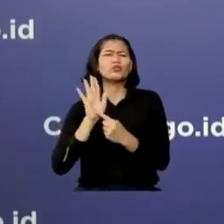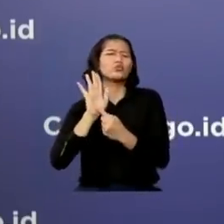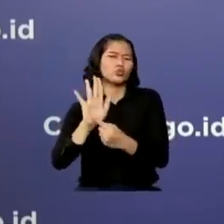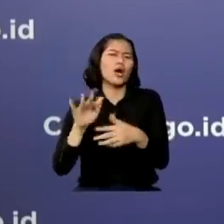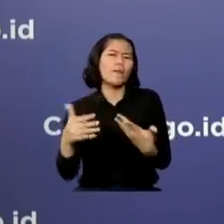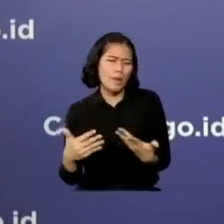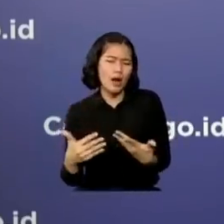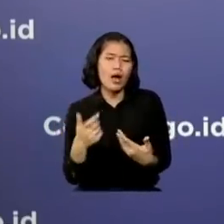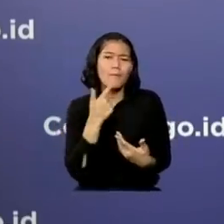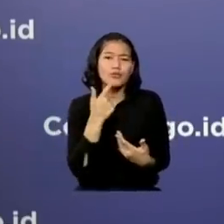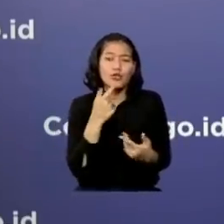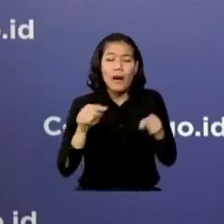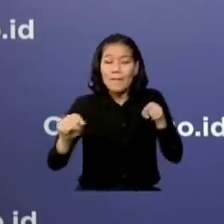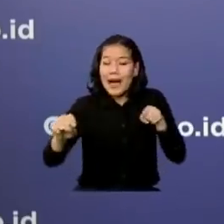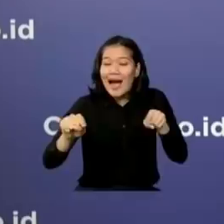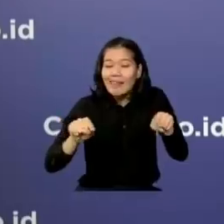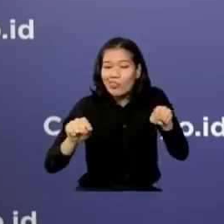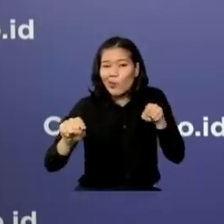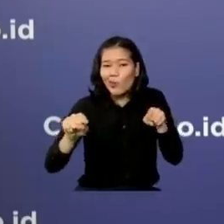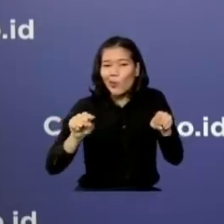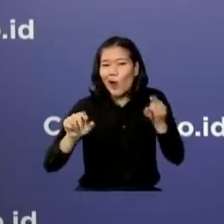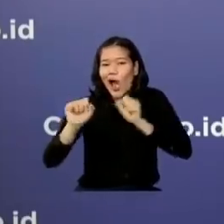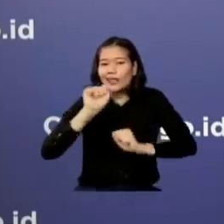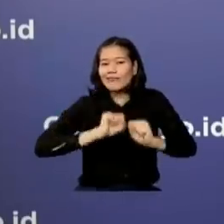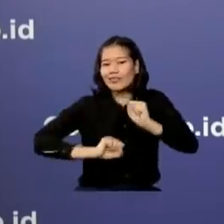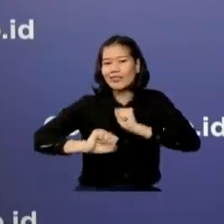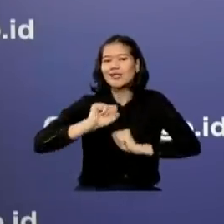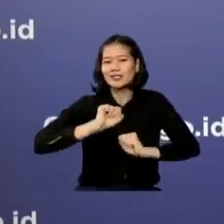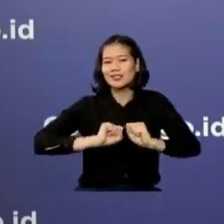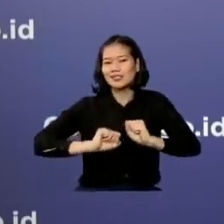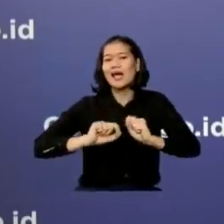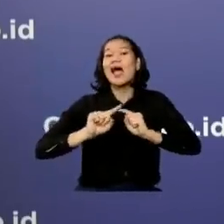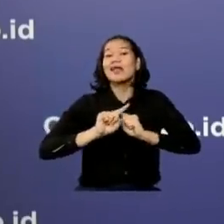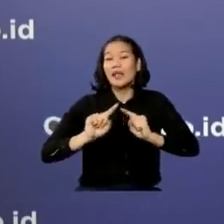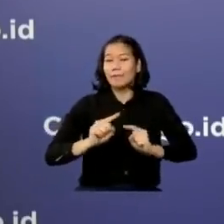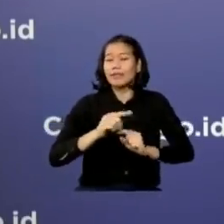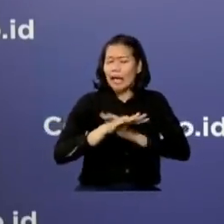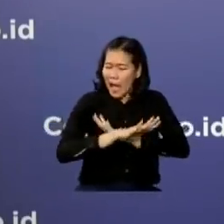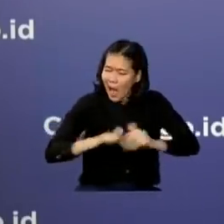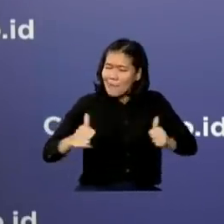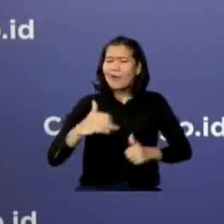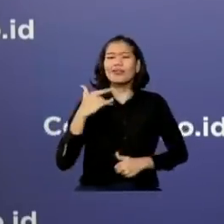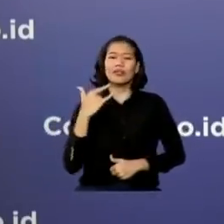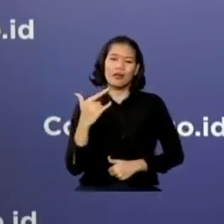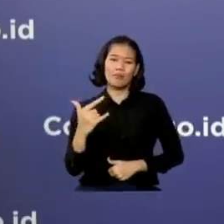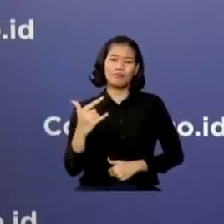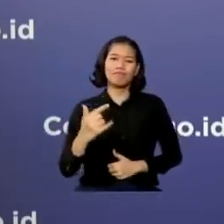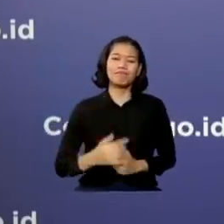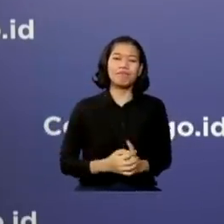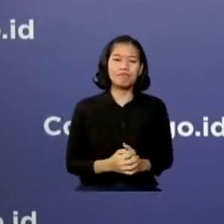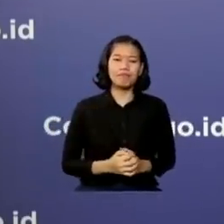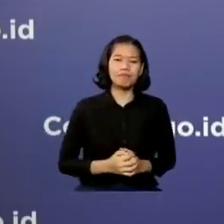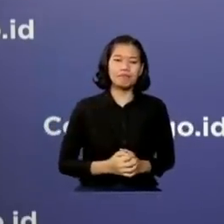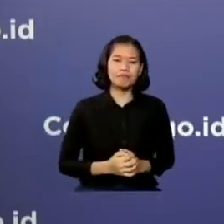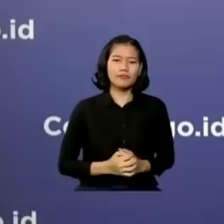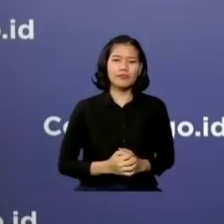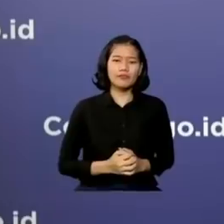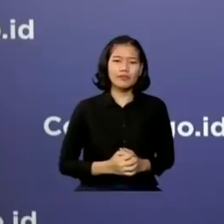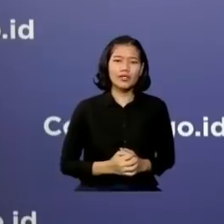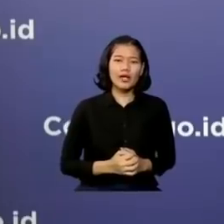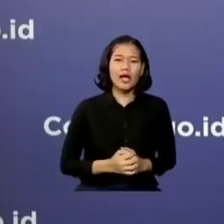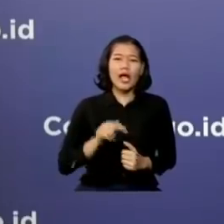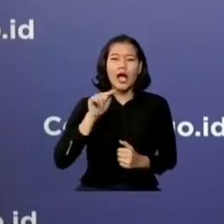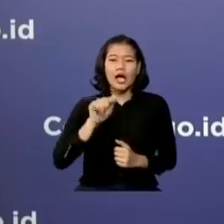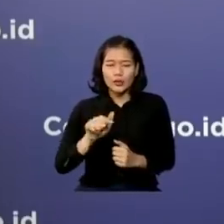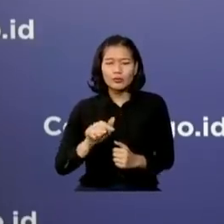mencoba mengatur kembali aktivitas produktif namun aman dari konflik 19 ini